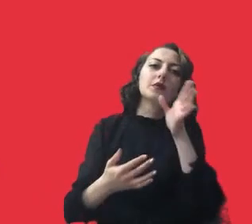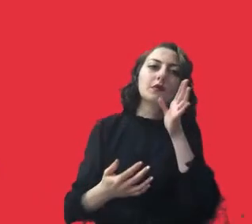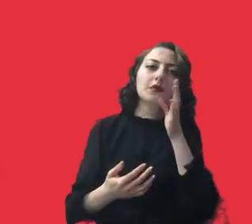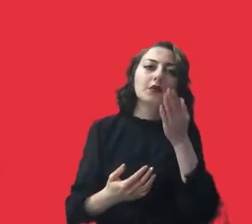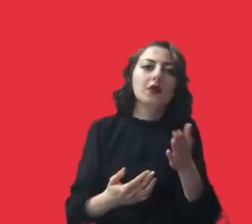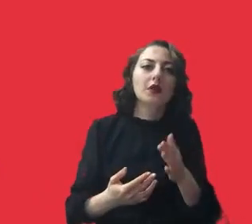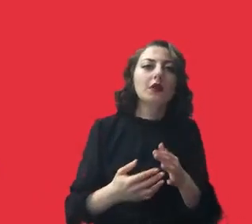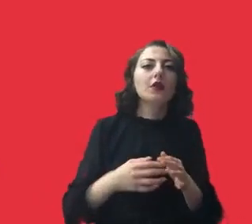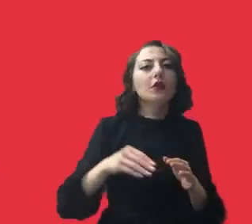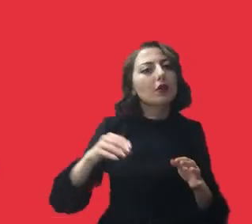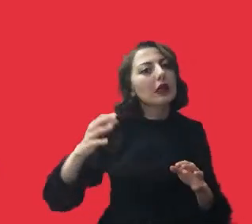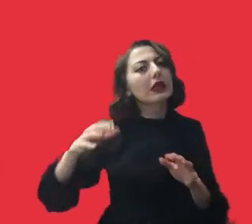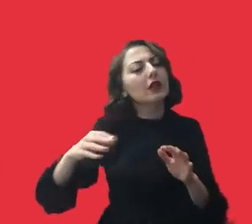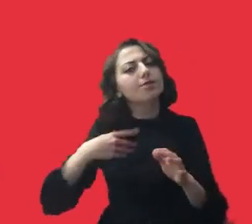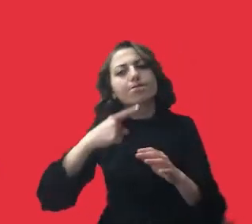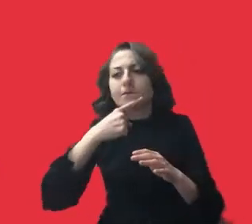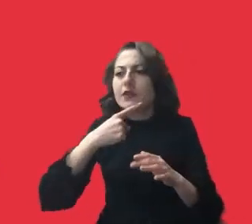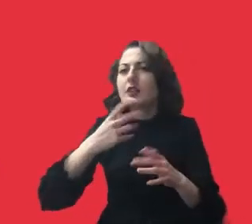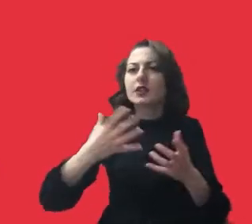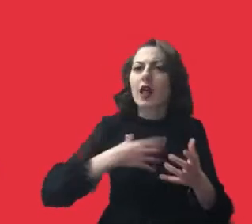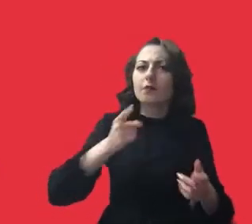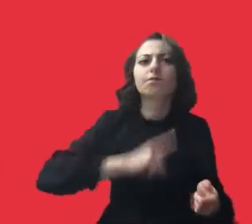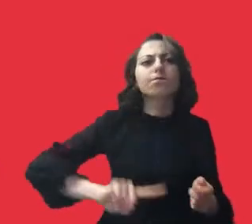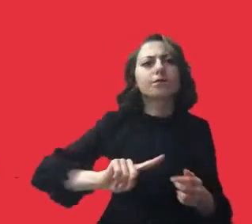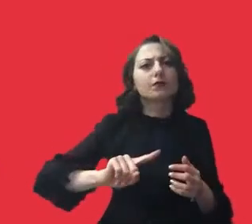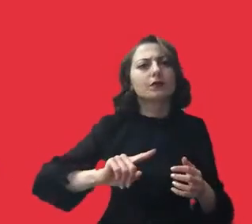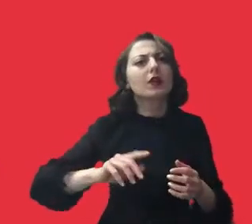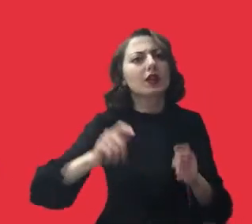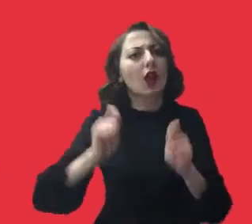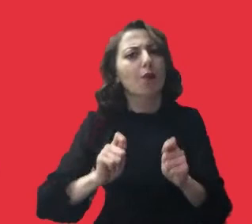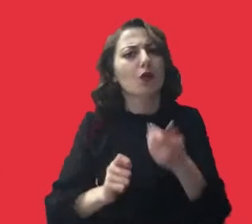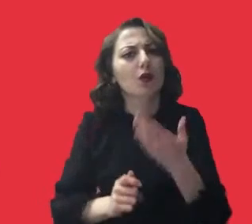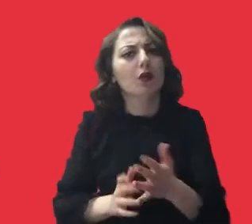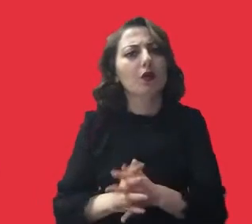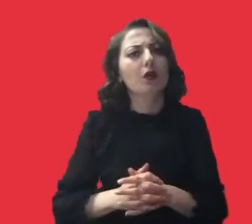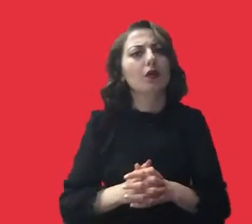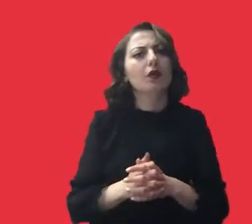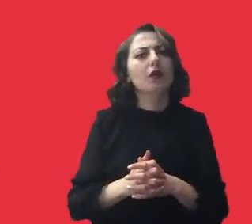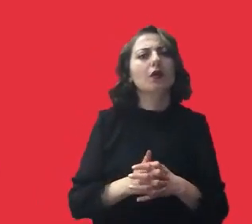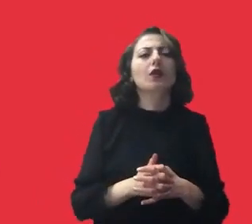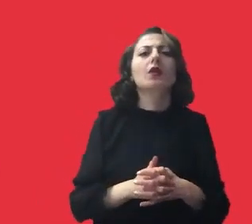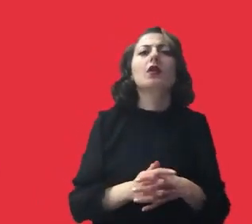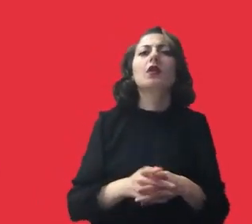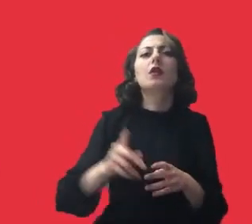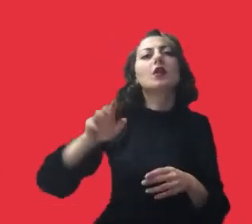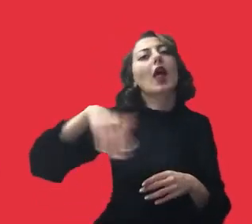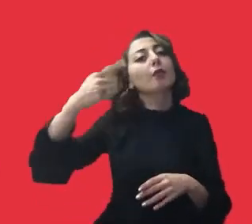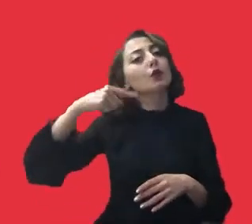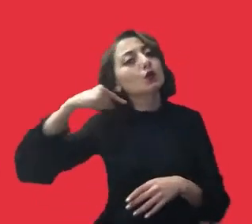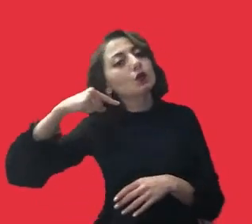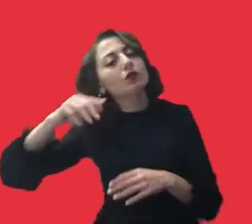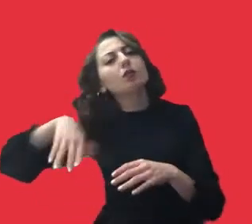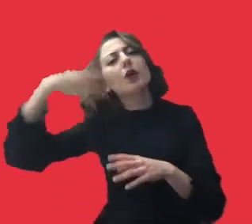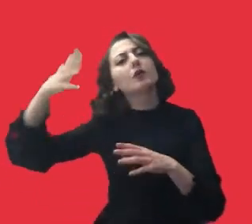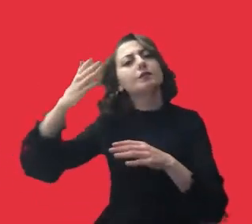own ellerini problems in a koyuyorlar. way. They are taking Bu da responsibility. zaten And this is hem already Suriyelilerin ya da important göçmenlerin for both Türkiye Syrians